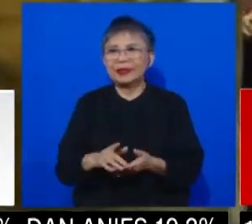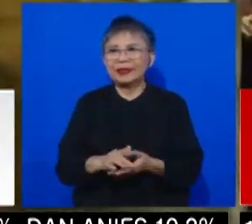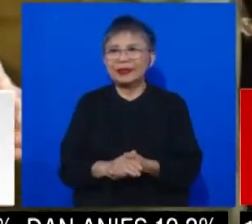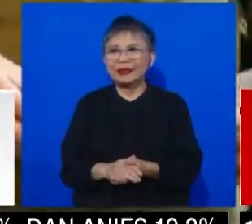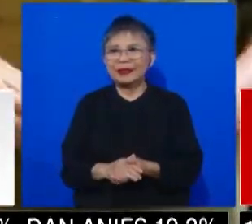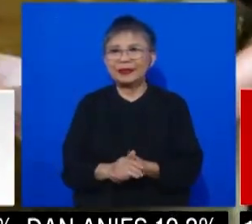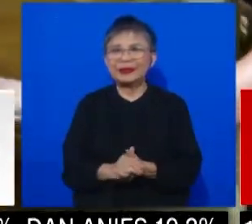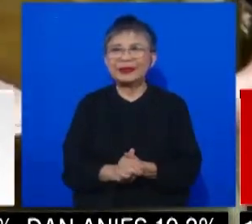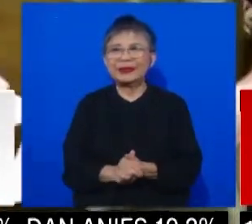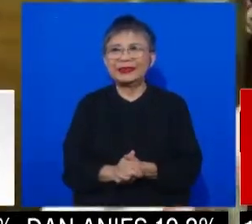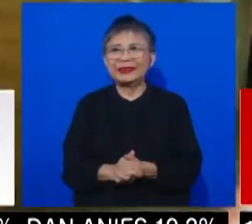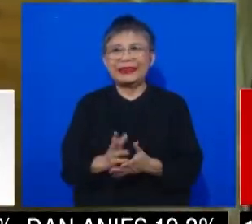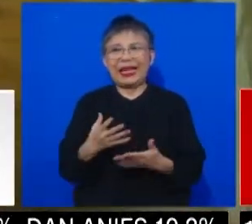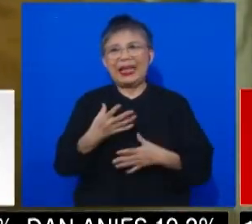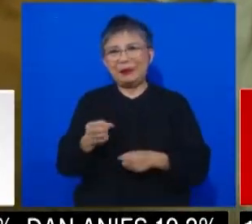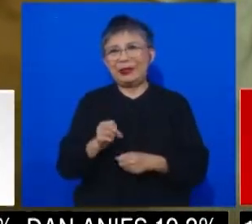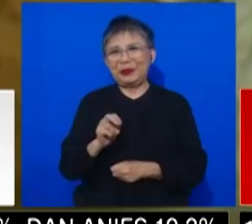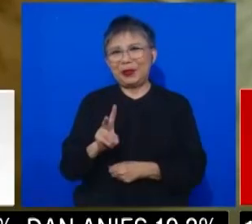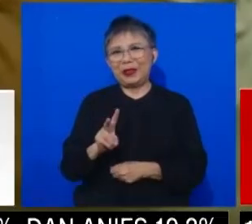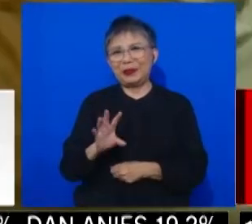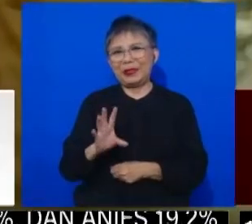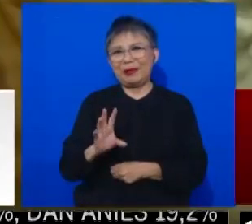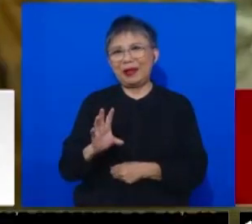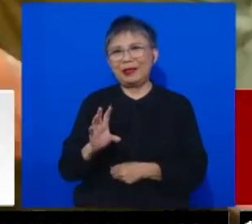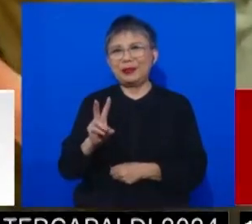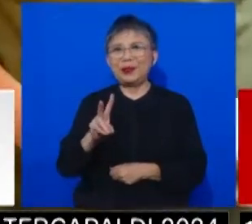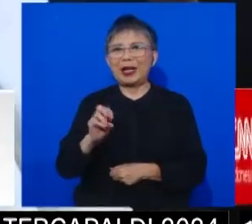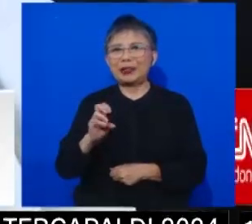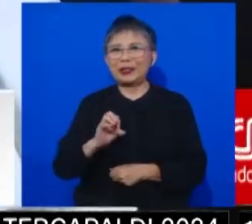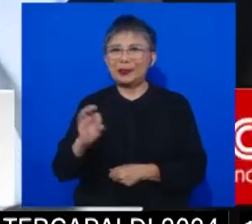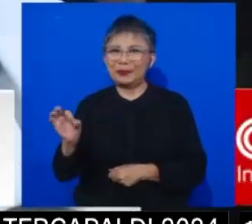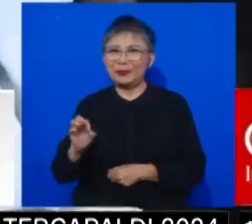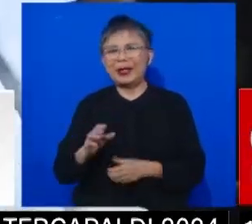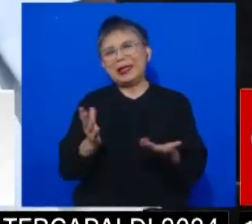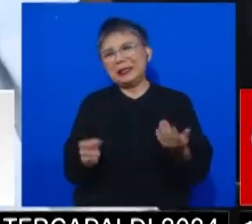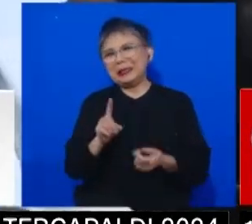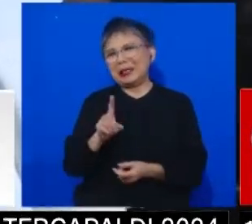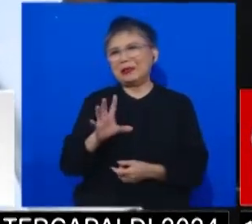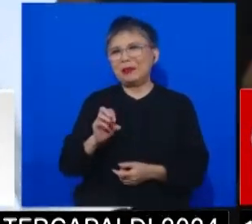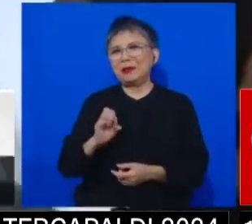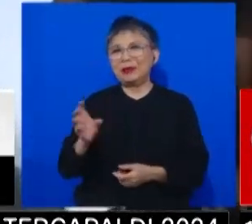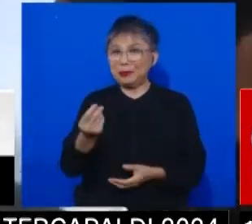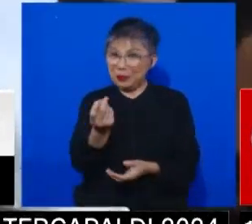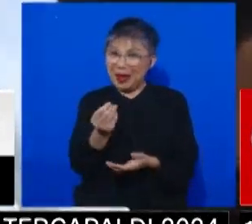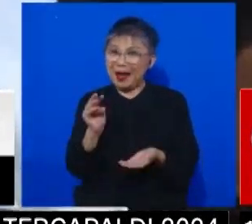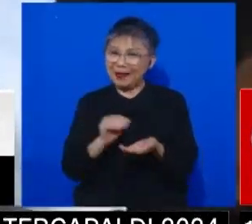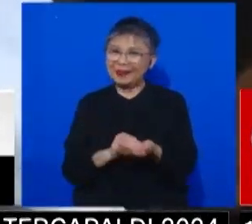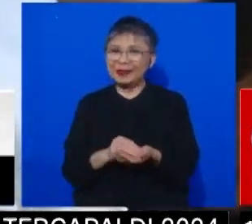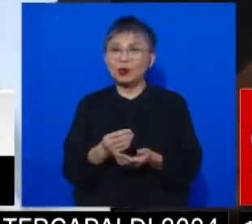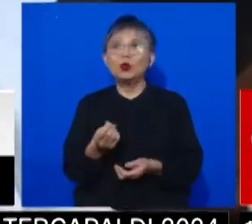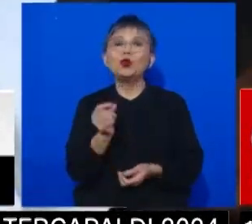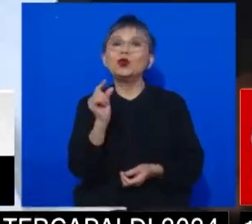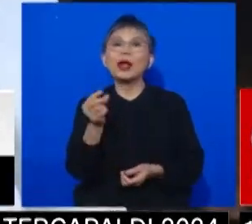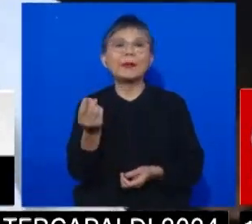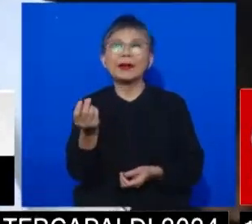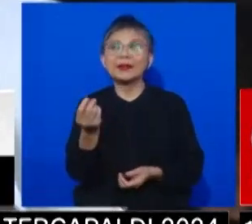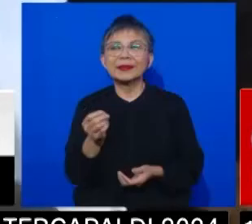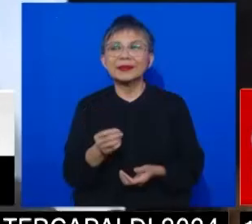berapa? 200, 150. Terus dapat apa nih dari Bapak? Uang. Buat apa nih rencananya,